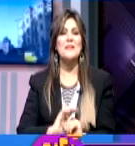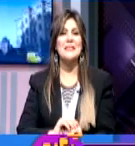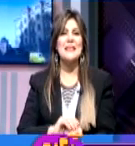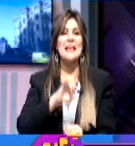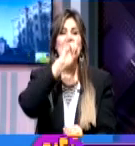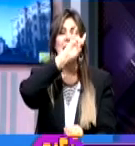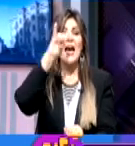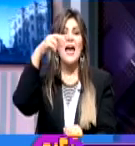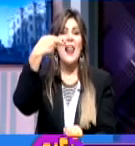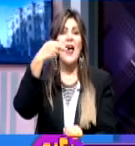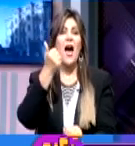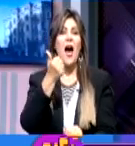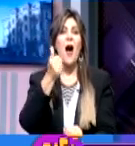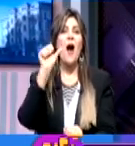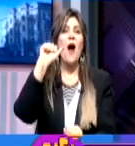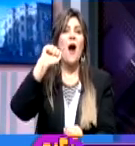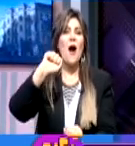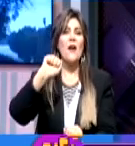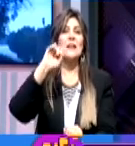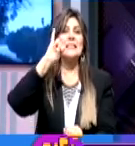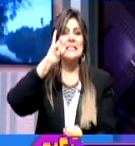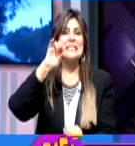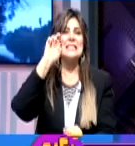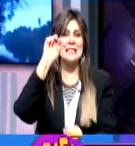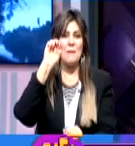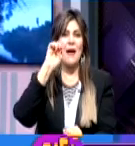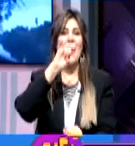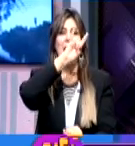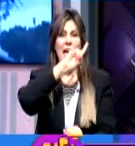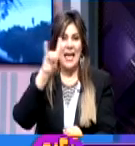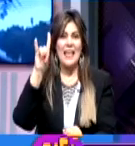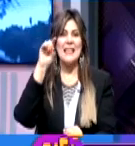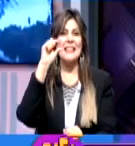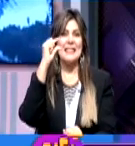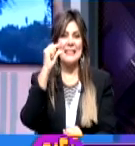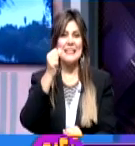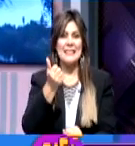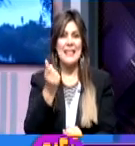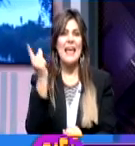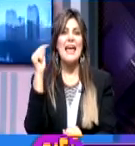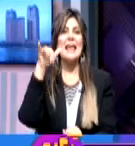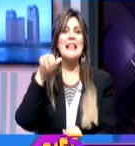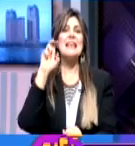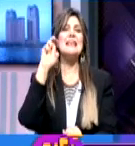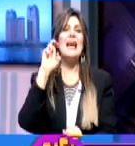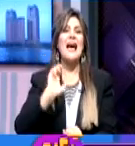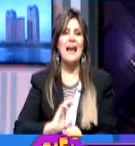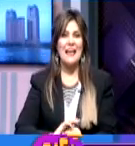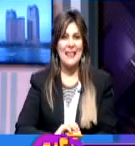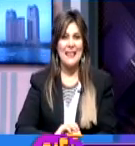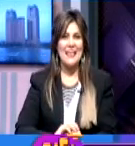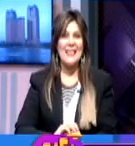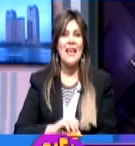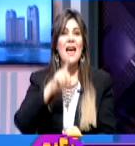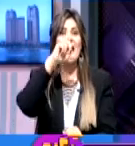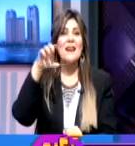سابقه، ان هو بدل الشبكه التحتيه يعني من البنيه التحتيه قصدي لنجاح التحول الرقمي، سياده الرئيس عايز